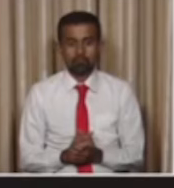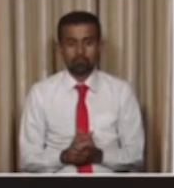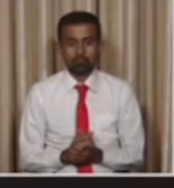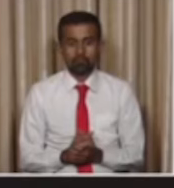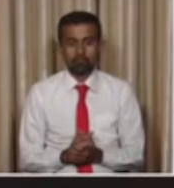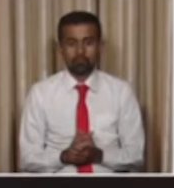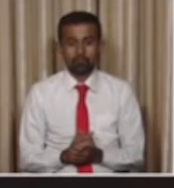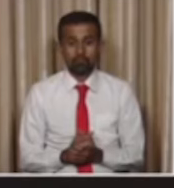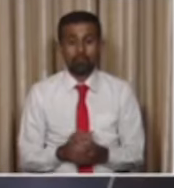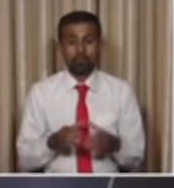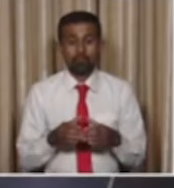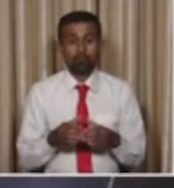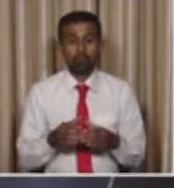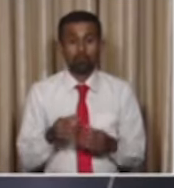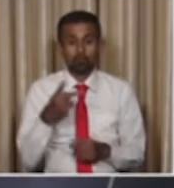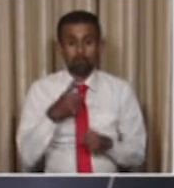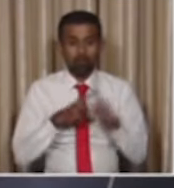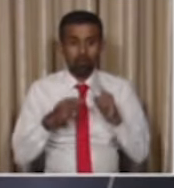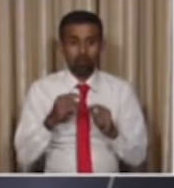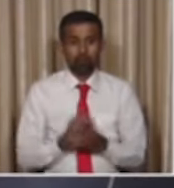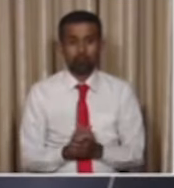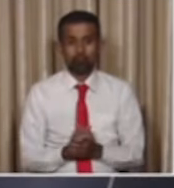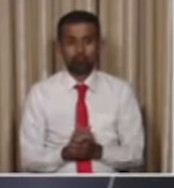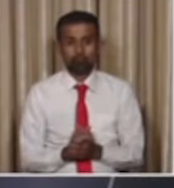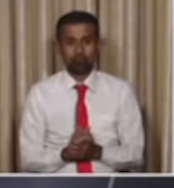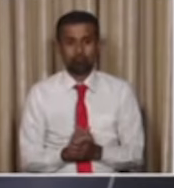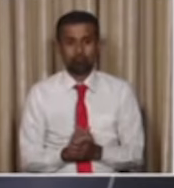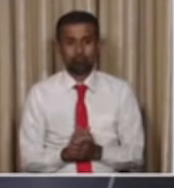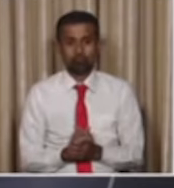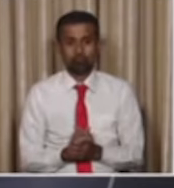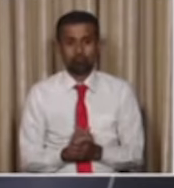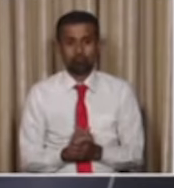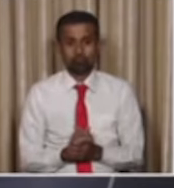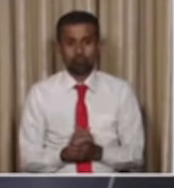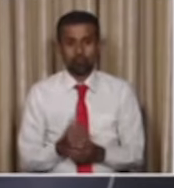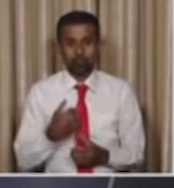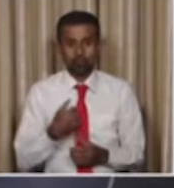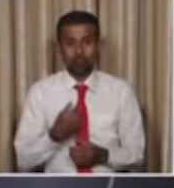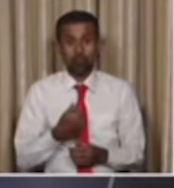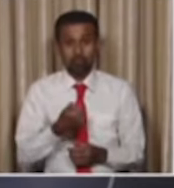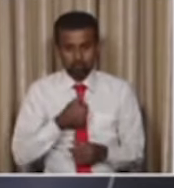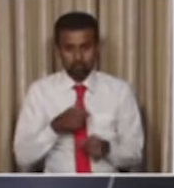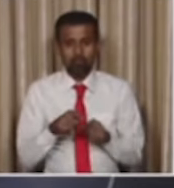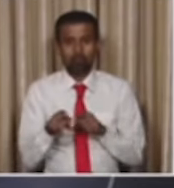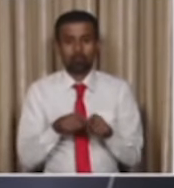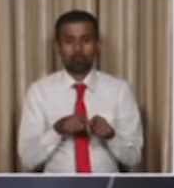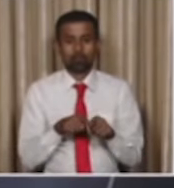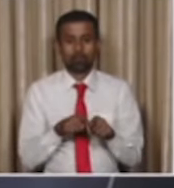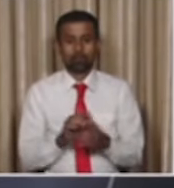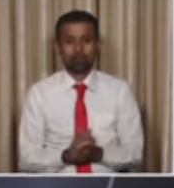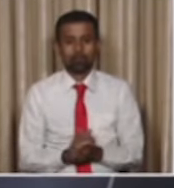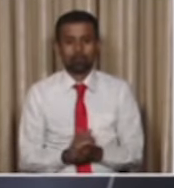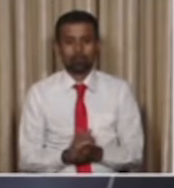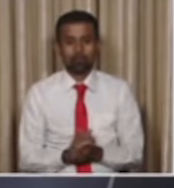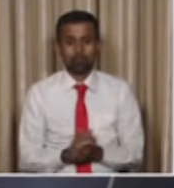හරි සභානායකතුමා ඒ ගරු නියෝජ්‍ය කතානායක ඔව් වෙයි වෙයි නේ නේ දැන් අපි එකඟ වෙච්ච විදියට